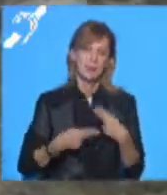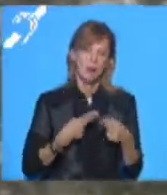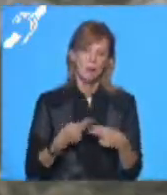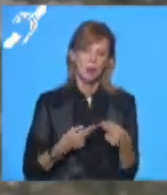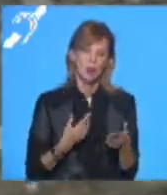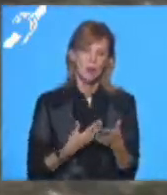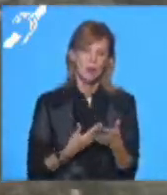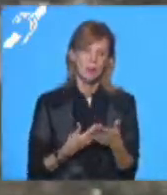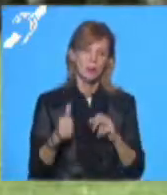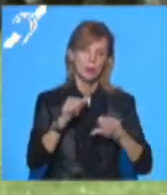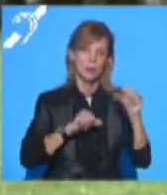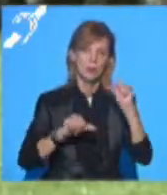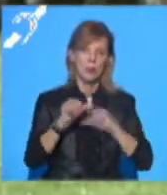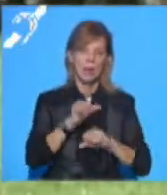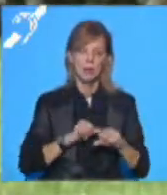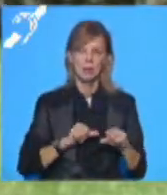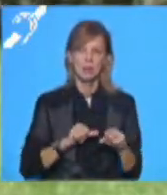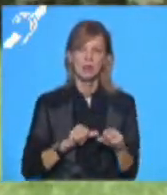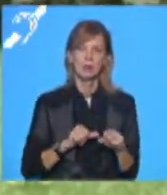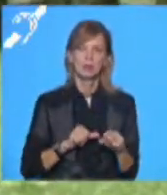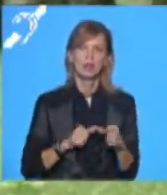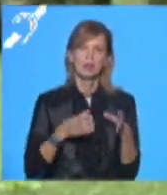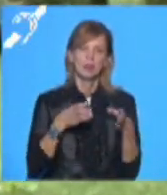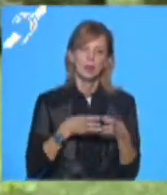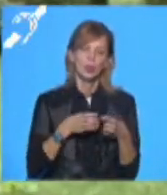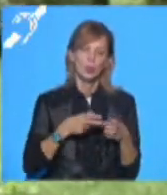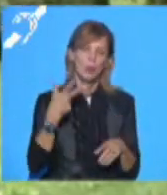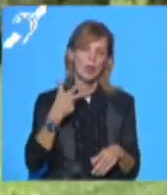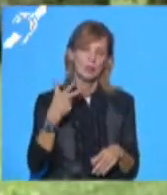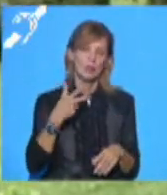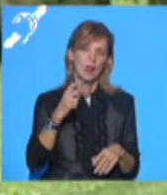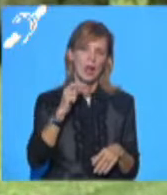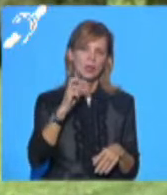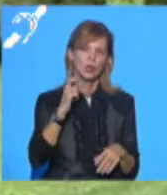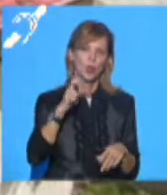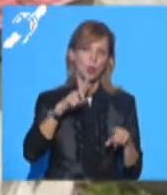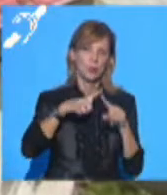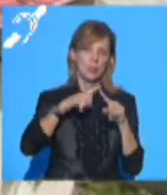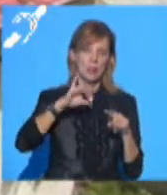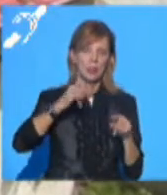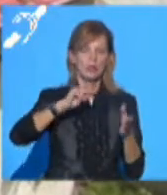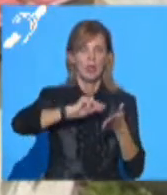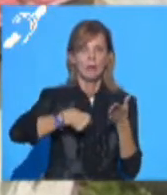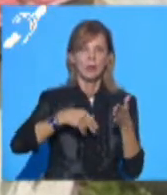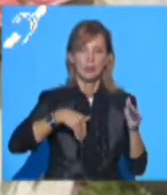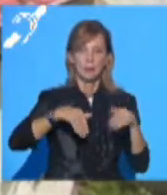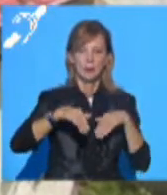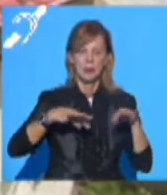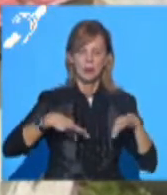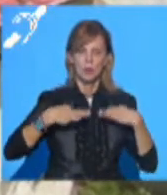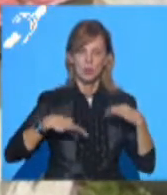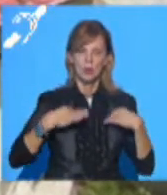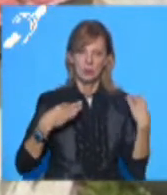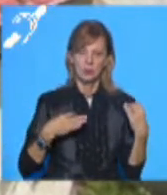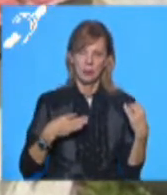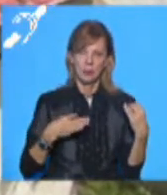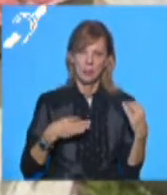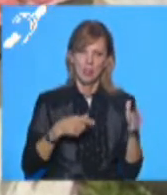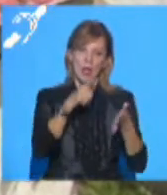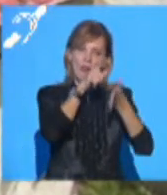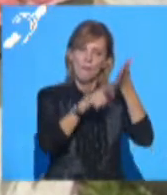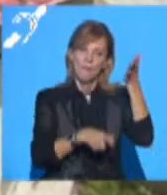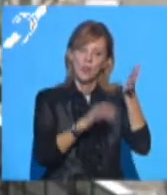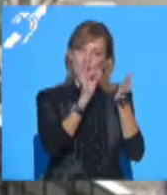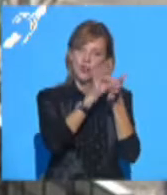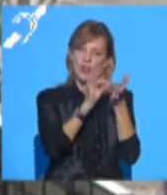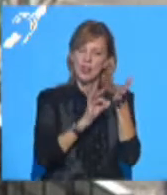pentru dezinsecție o substanță din grupa a treia de toxicitate avizată de către Ministerul Sănătății. Conform fișelor de securitate ale